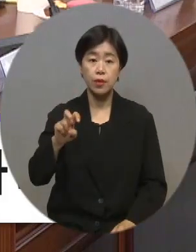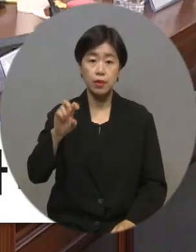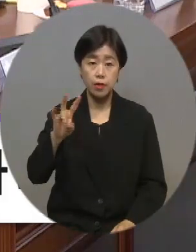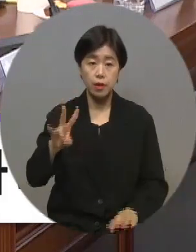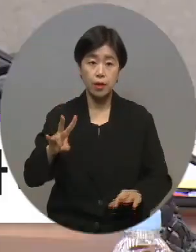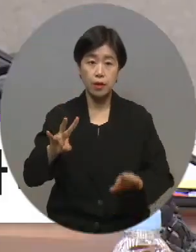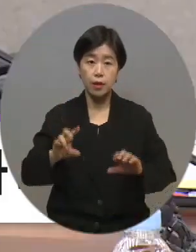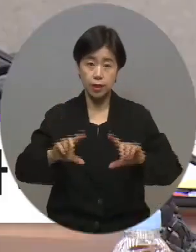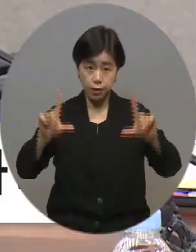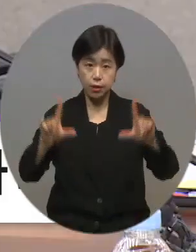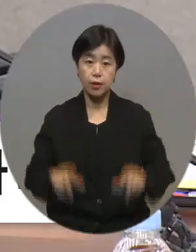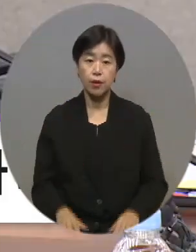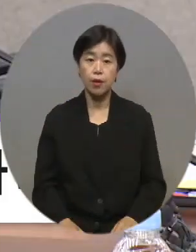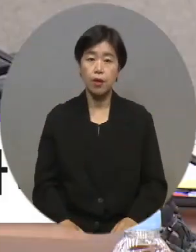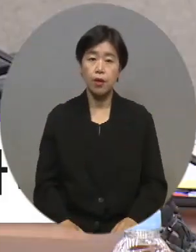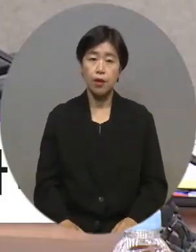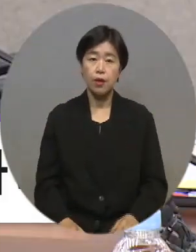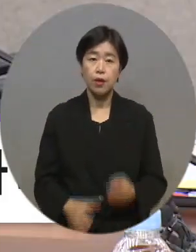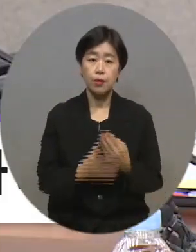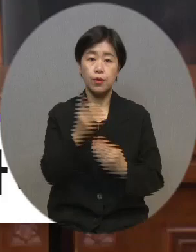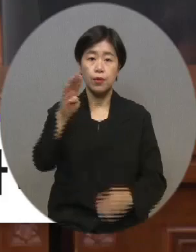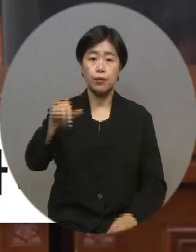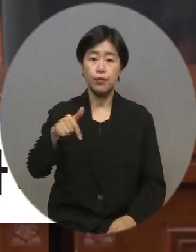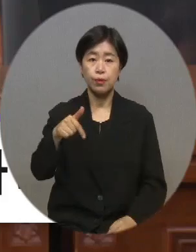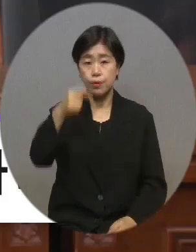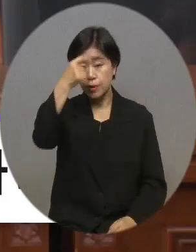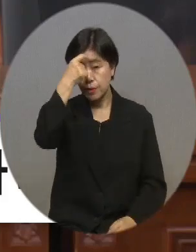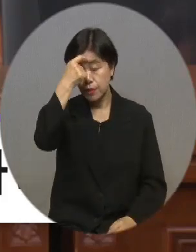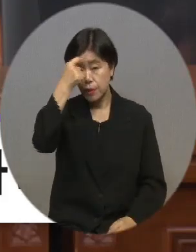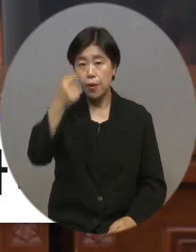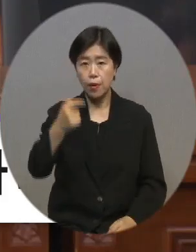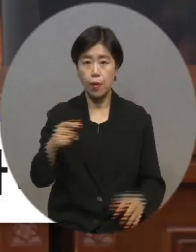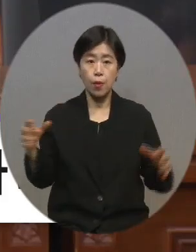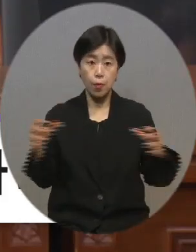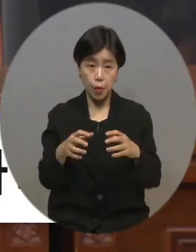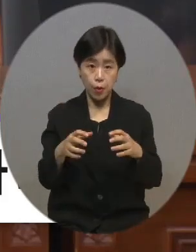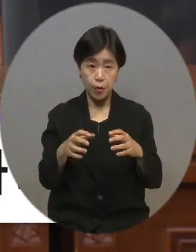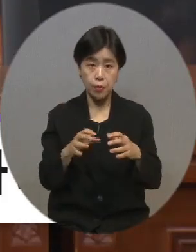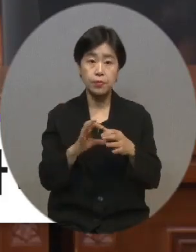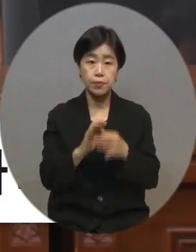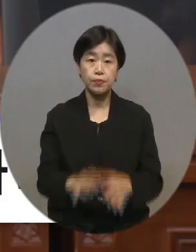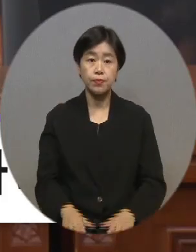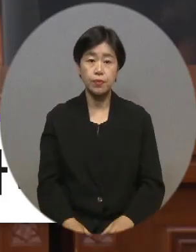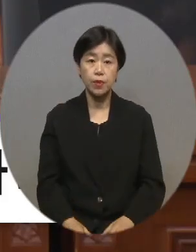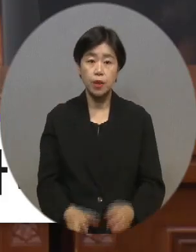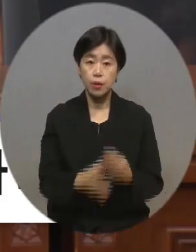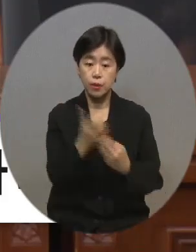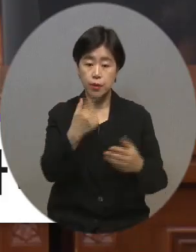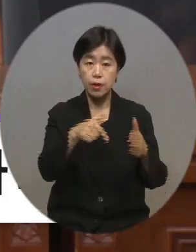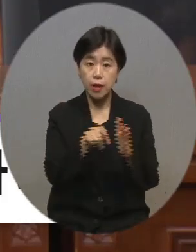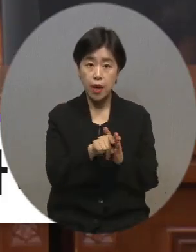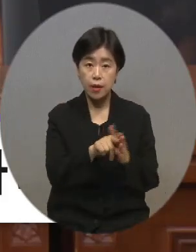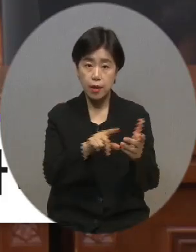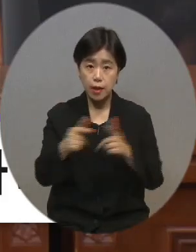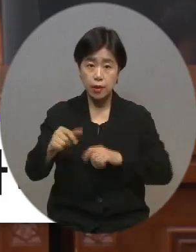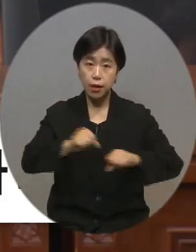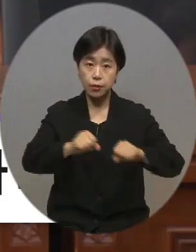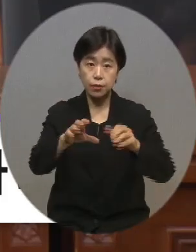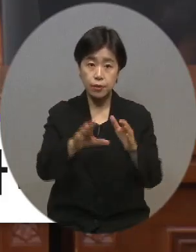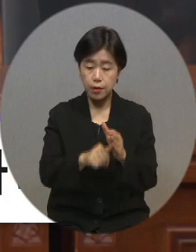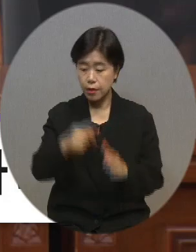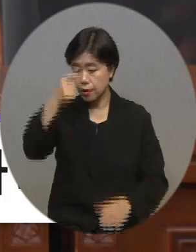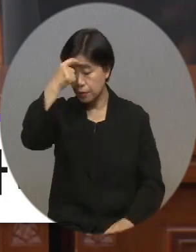통일부 기독교 정례협의회 제1차 회의에서 통일을 위한 일상의 작은 실천에 기독교가 힘써줄 것을